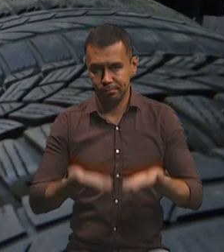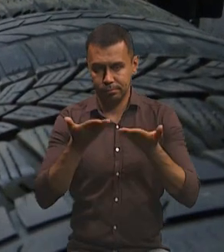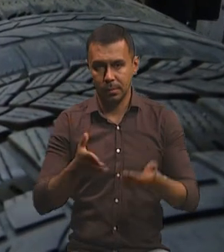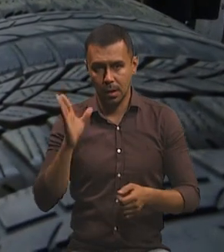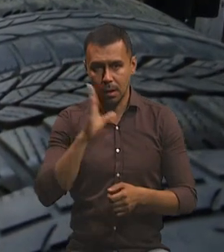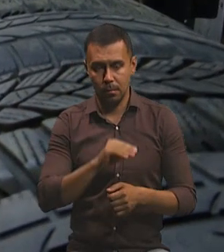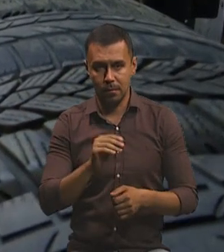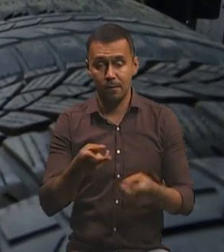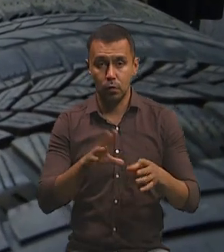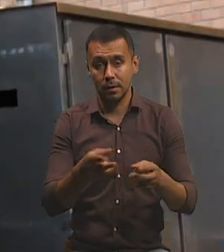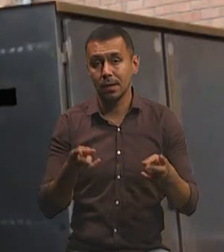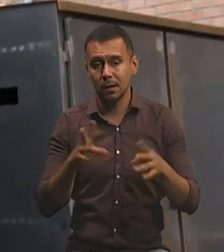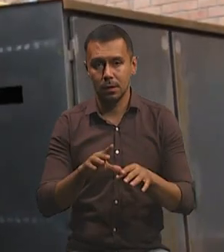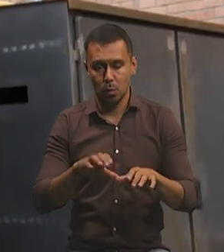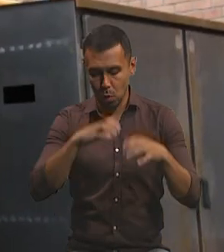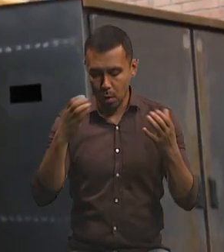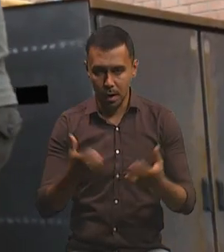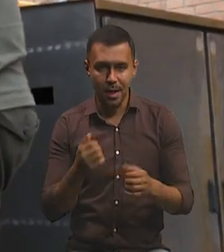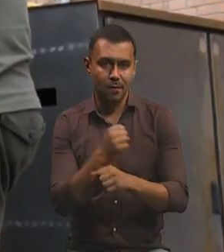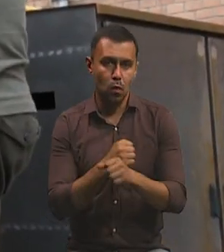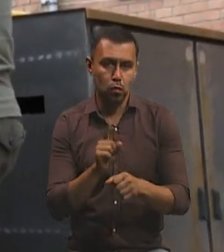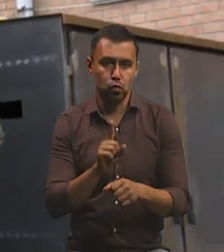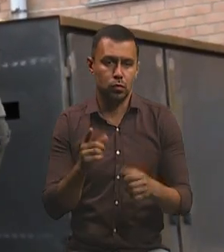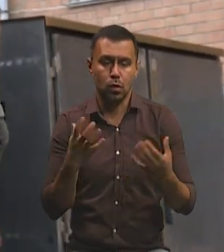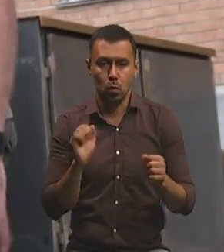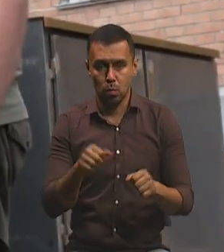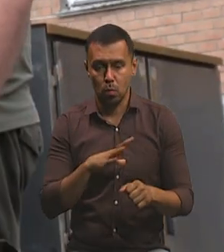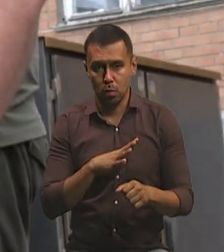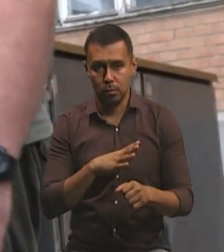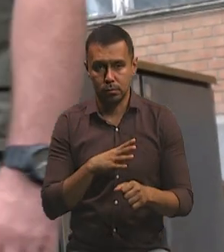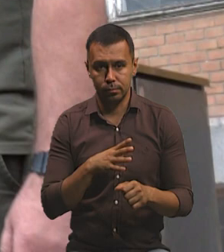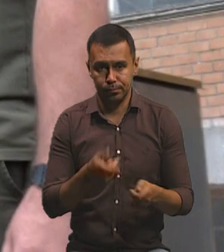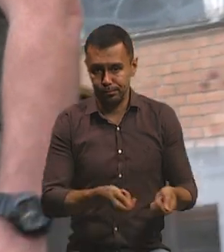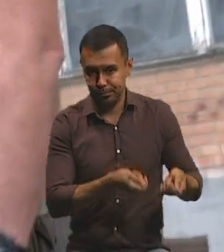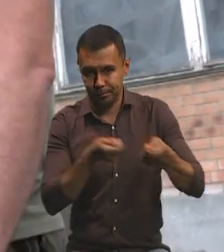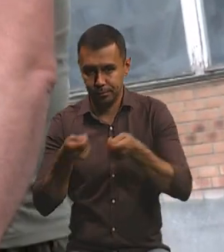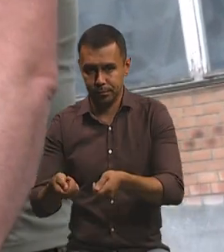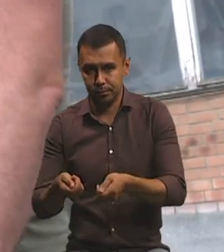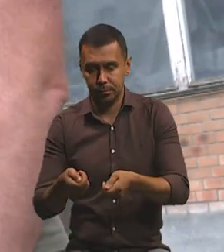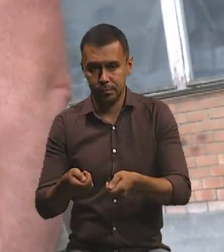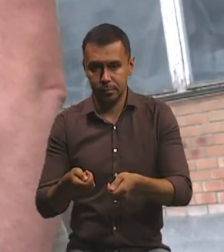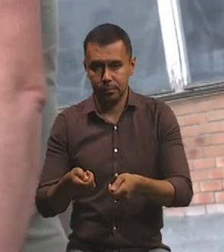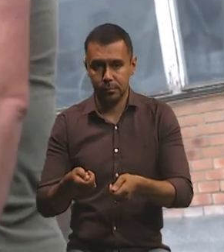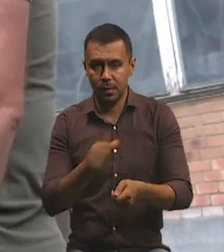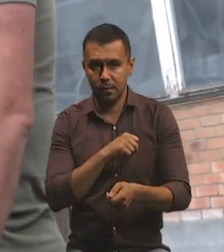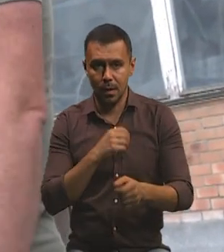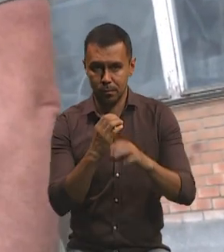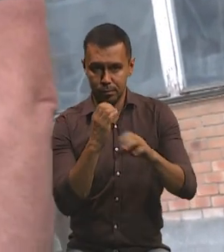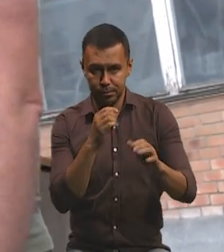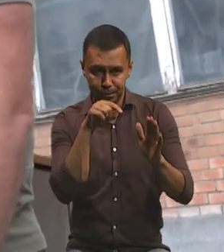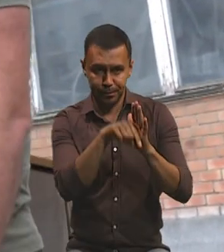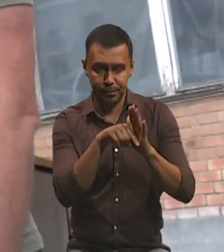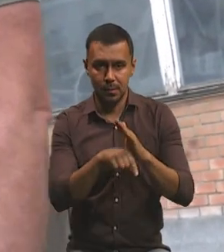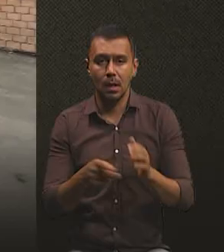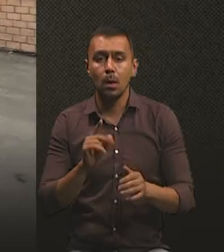великогабаритні якісь чи колеса, чи двигун, чи ще щось, що можна було подати власне у сам кунг. автомобіля.